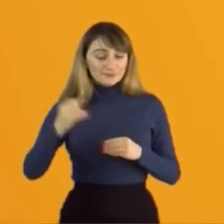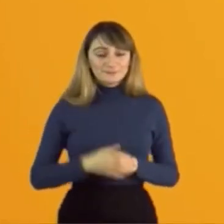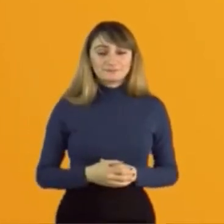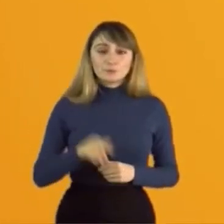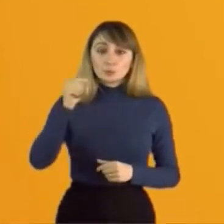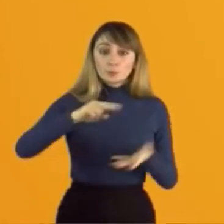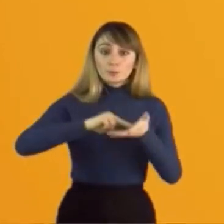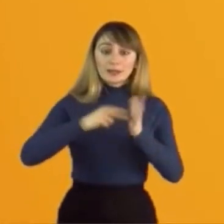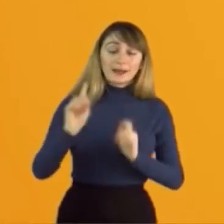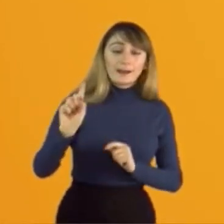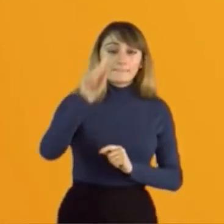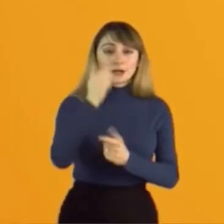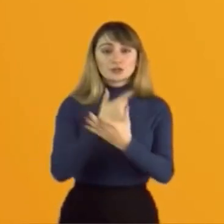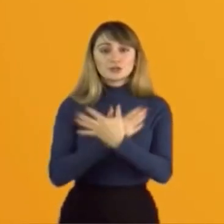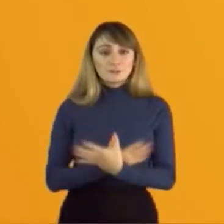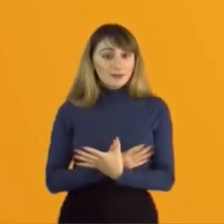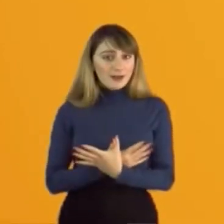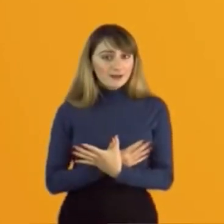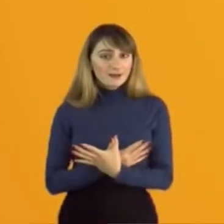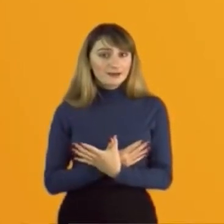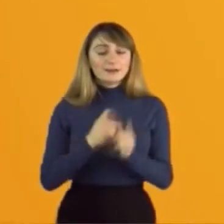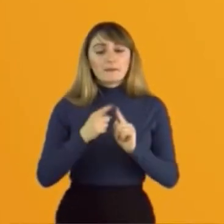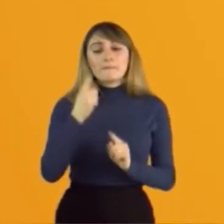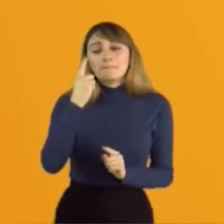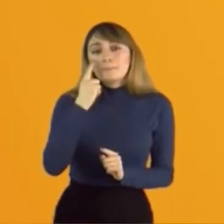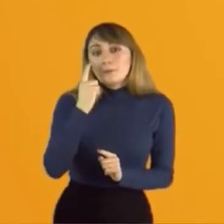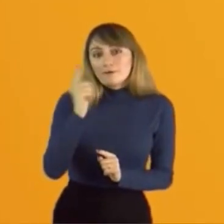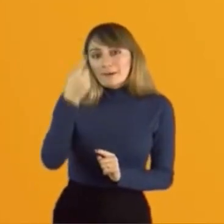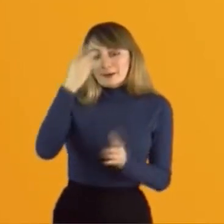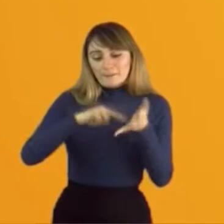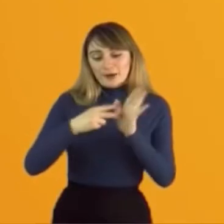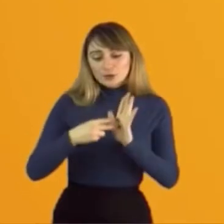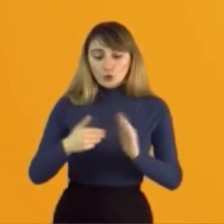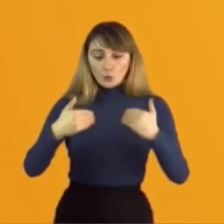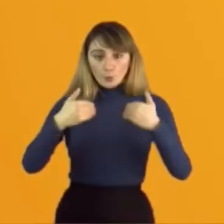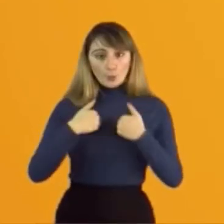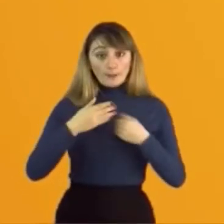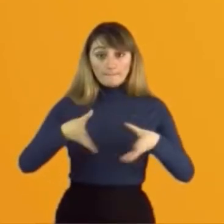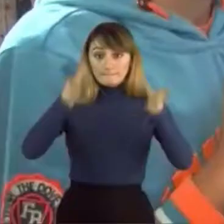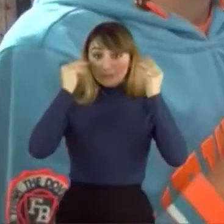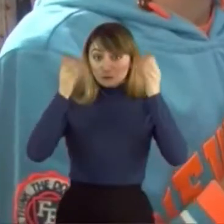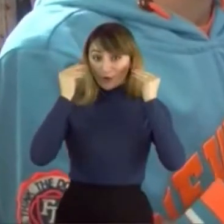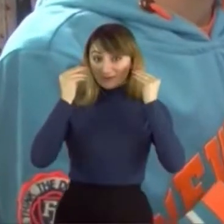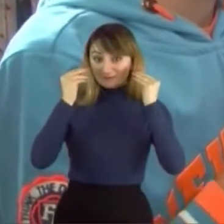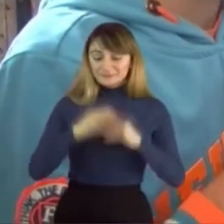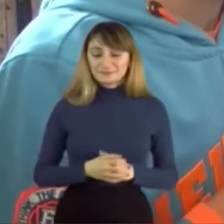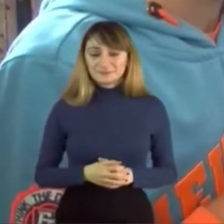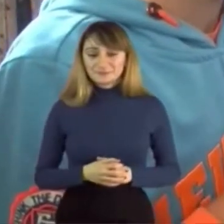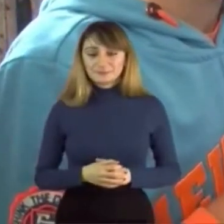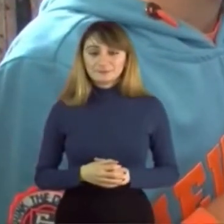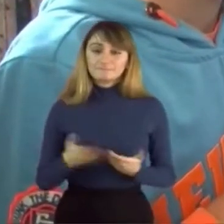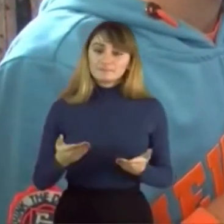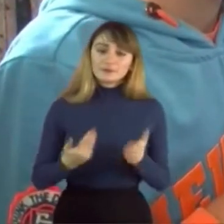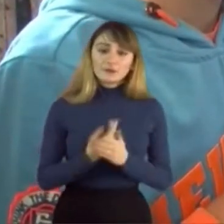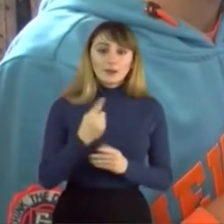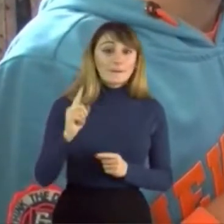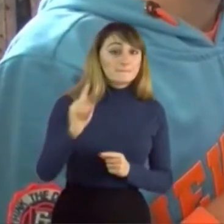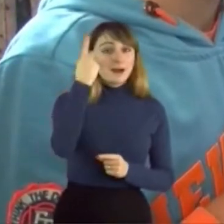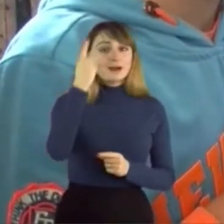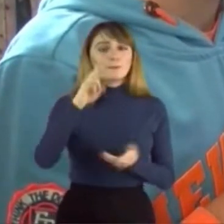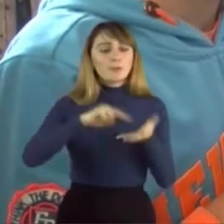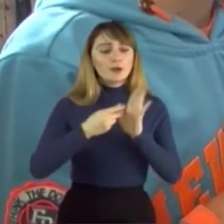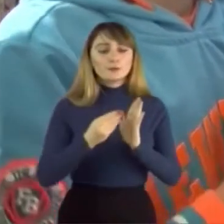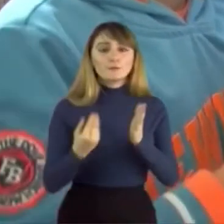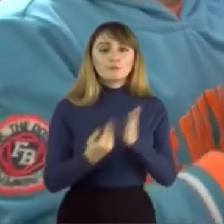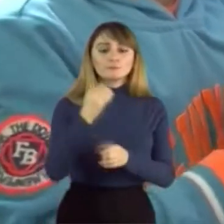dhe zbatojë për herë të parë në Shqipëri një iniciativë pilot të konceptit e-learning, duke nisur këtë proces me